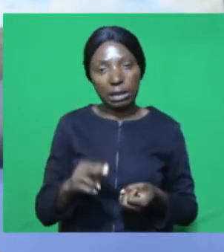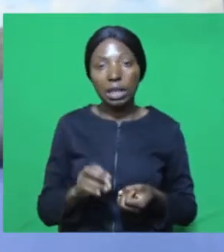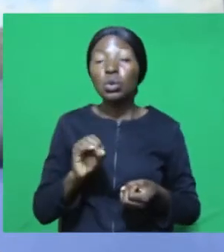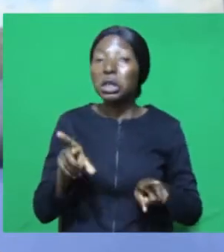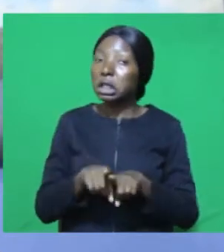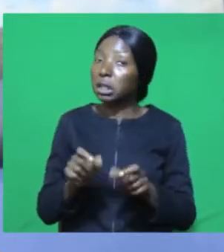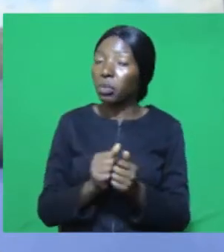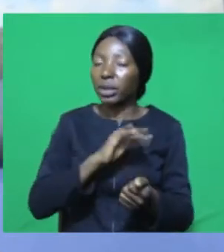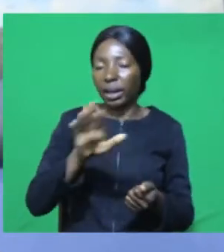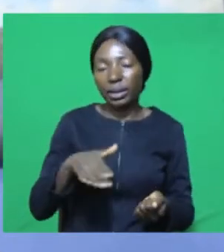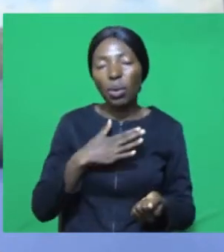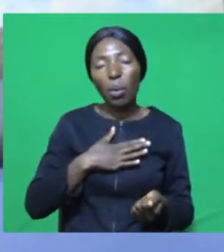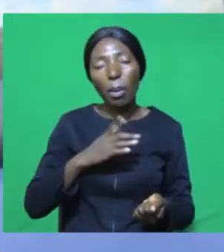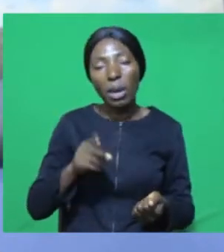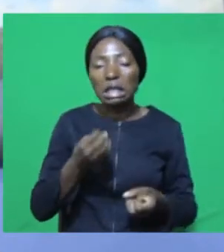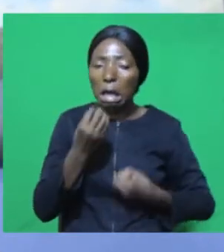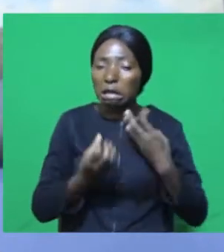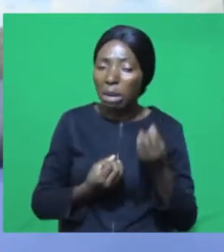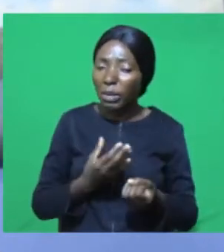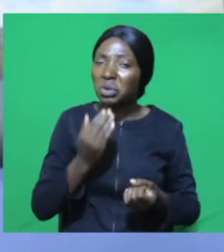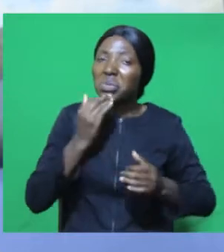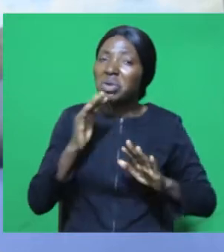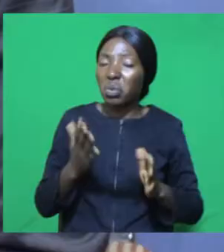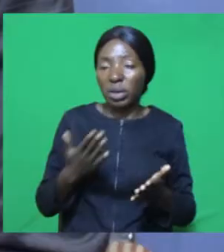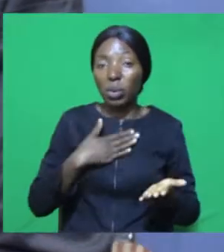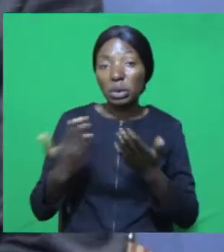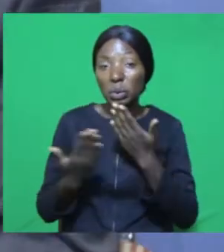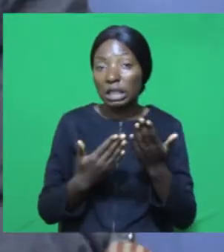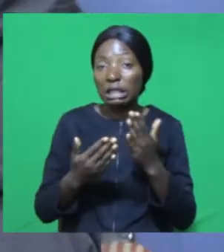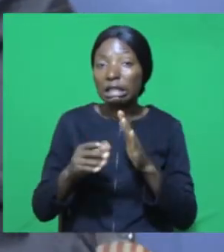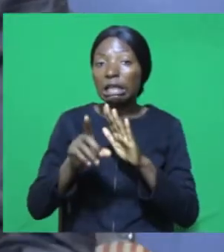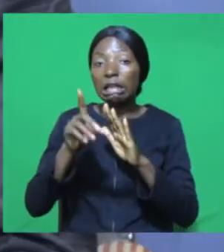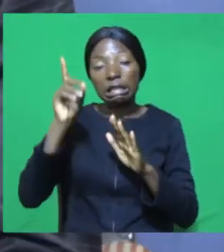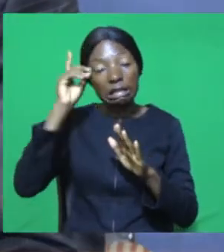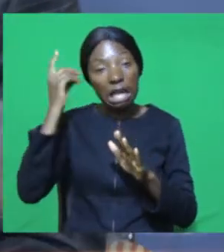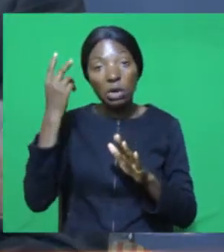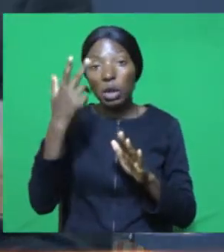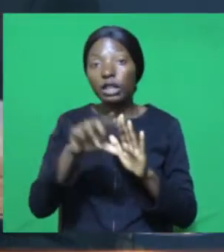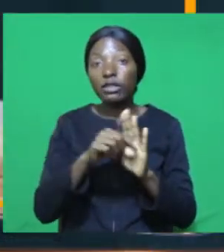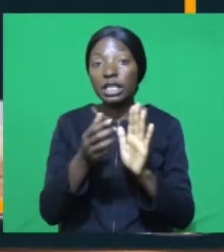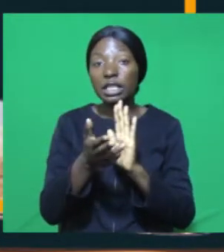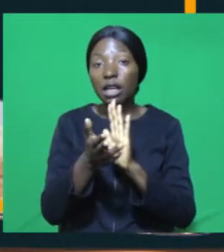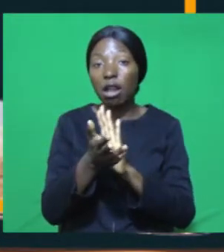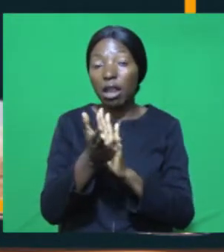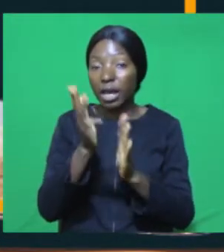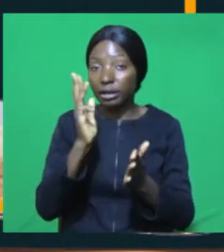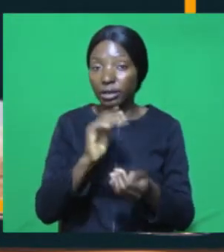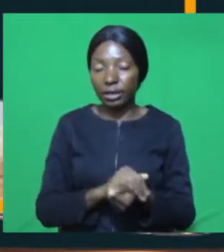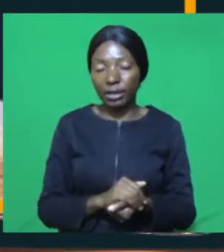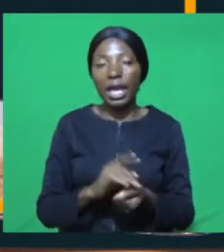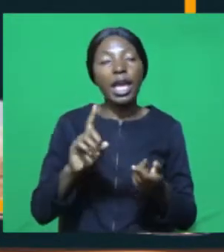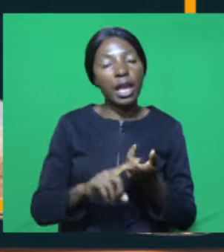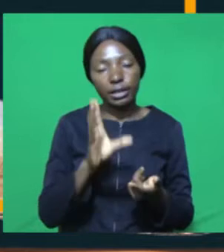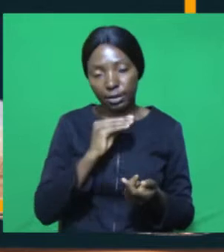ni kwa tiri wa sunoto na kudu ziwa. Okay. Antito wa suona kama. Peringa fisea 19 mwuzwe. Verse 19, Daniel 8.